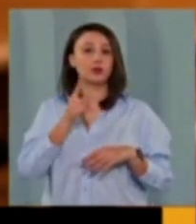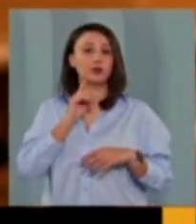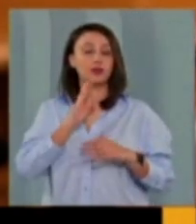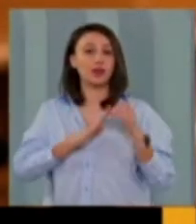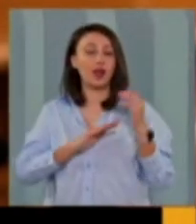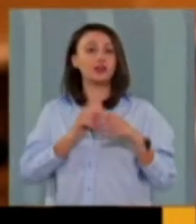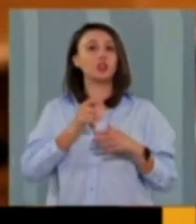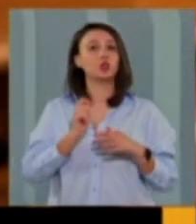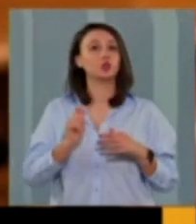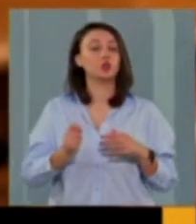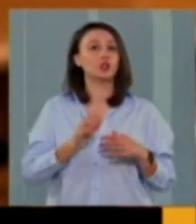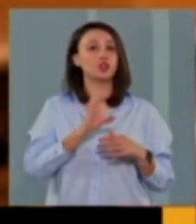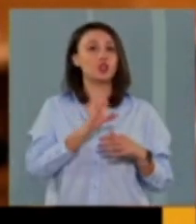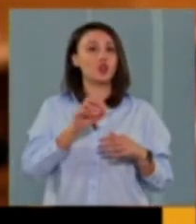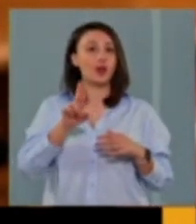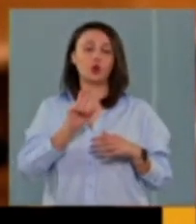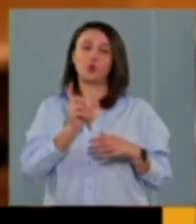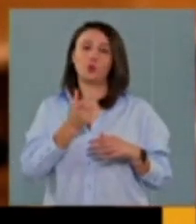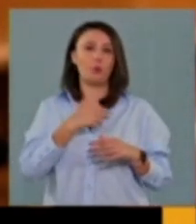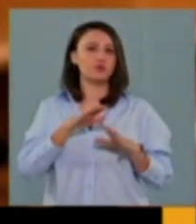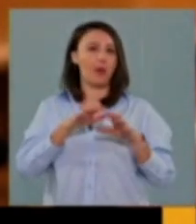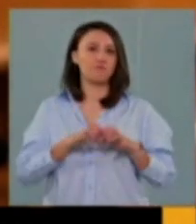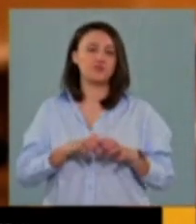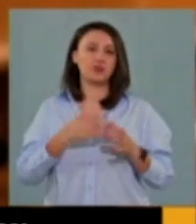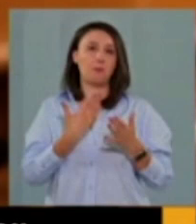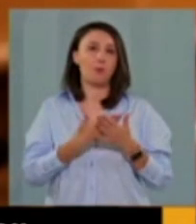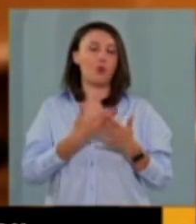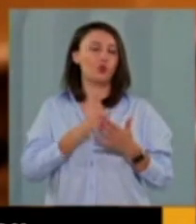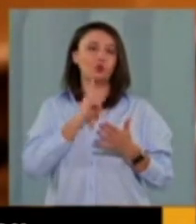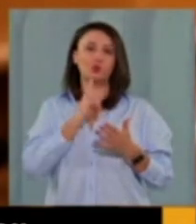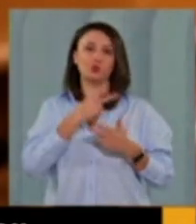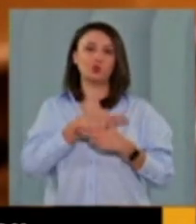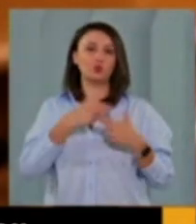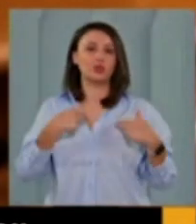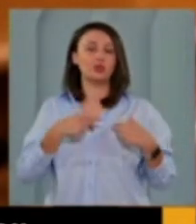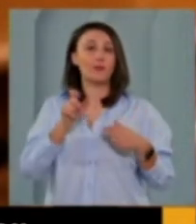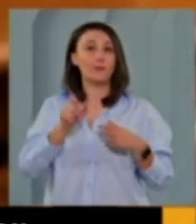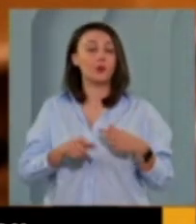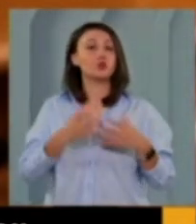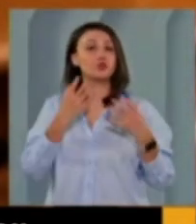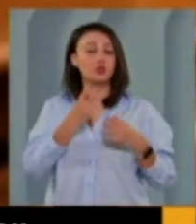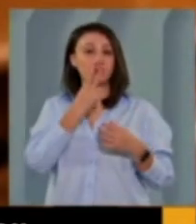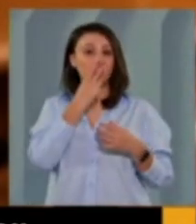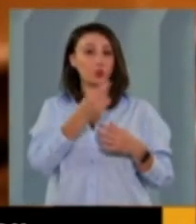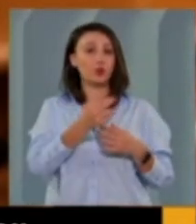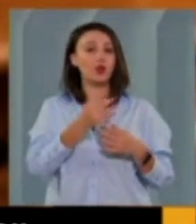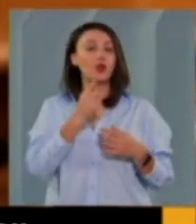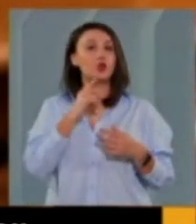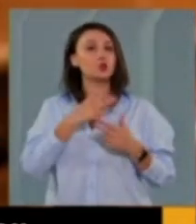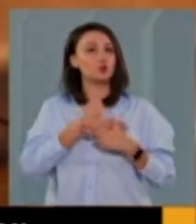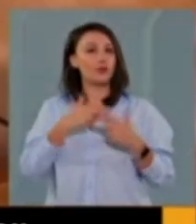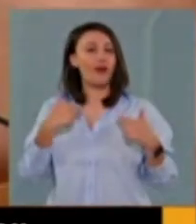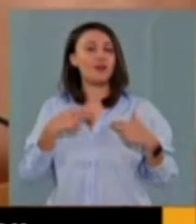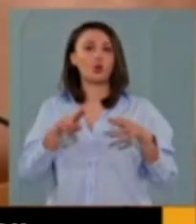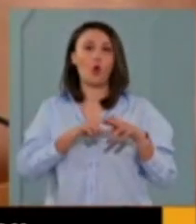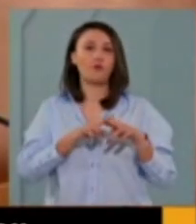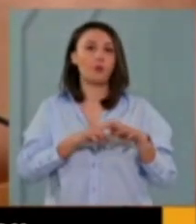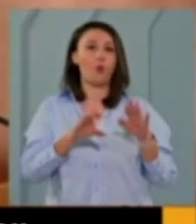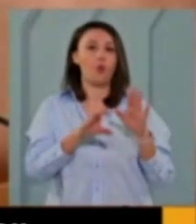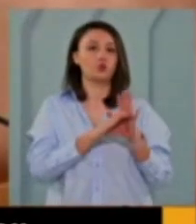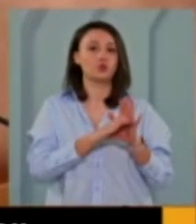calitate de judecător al CCR nu pot să te abții pentru că nu judeci persoane si ceea ce se deduse judecății potrivit Constituției